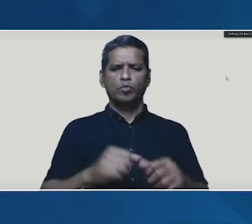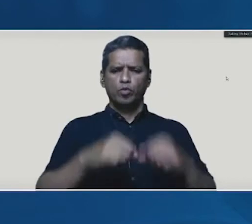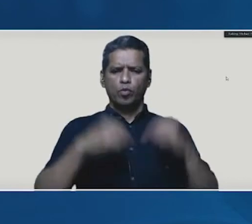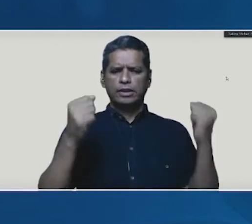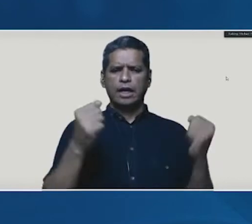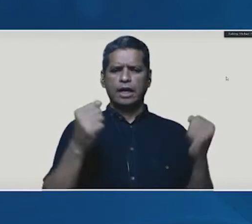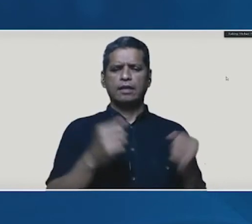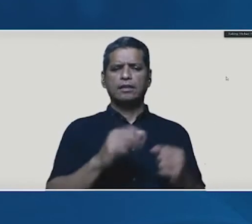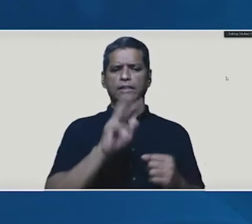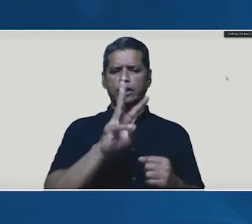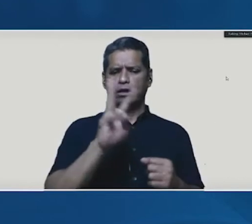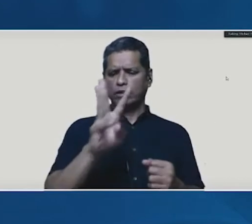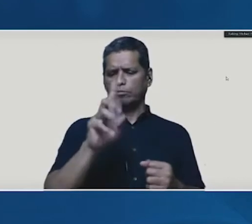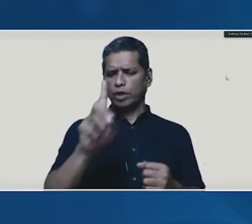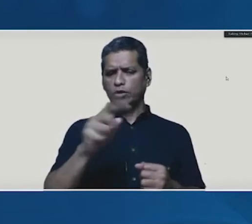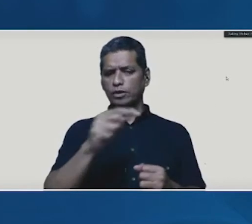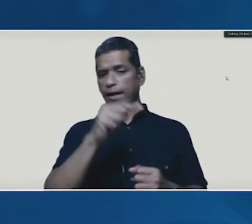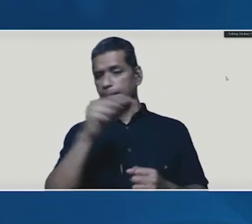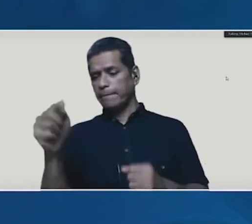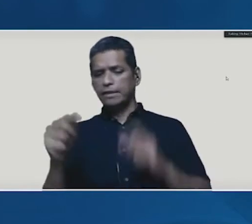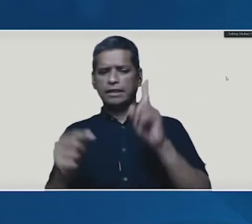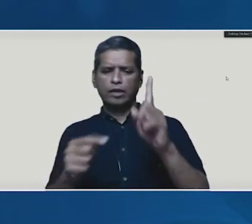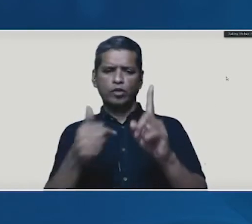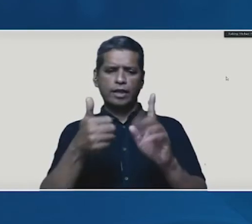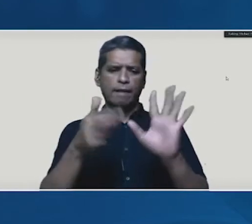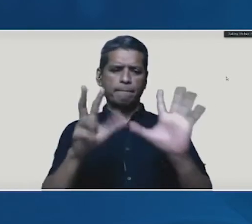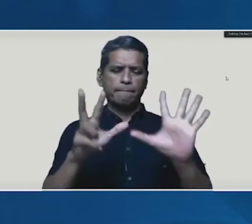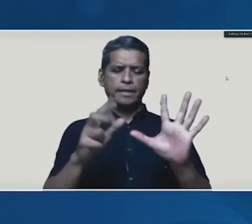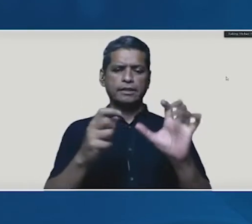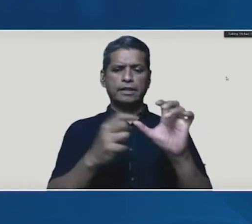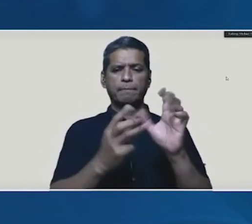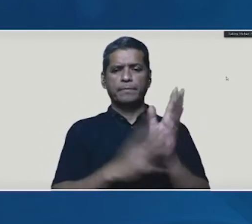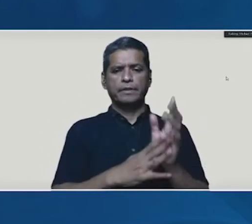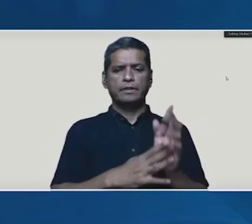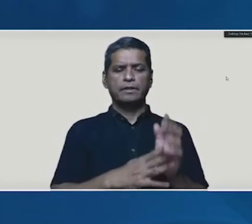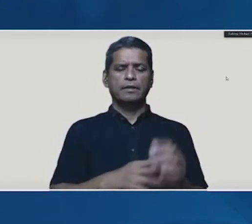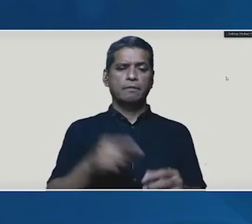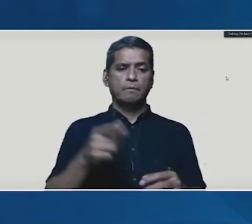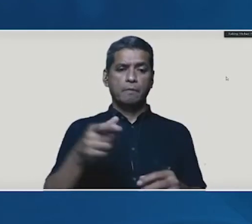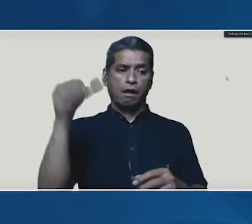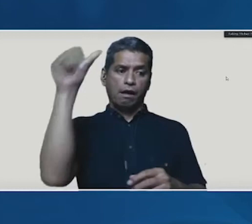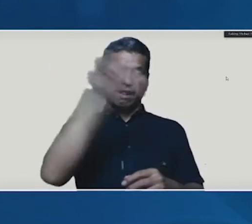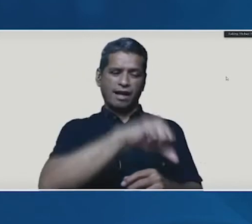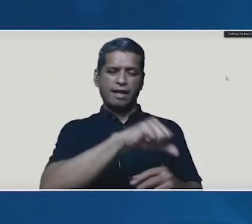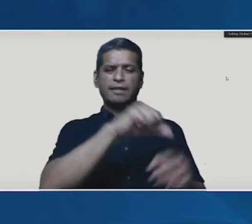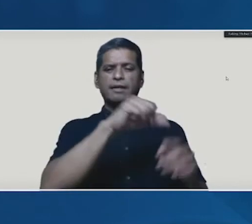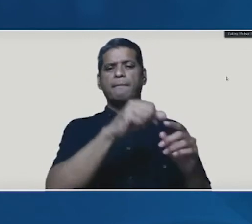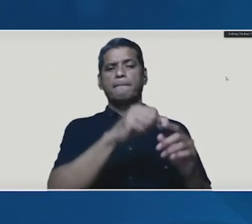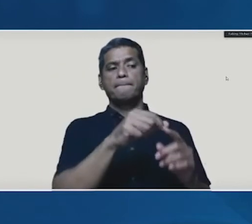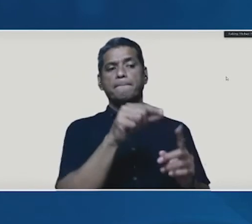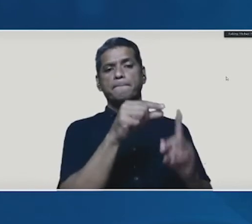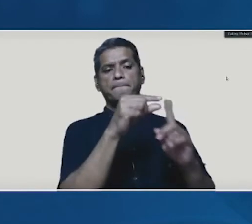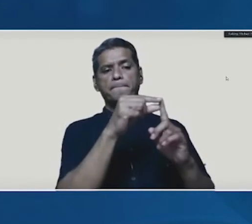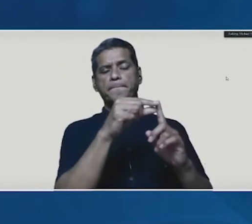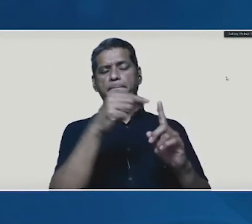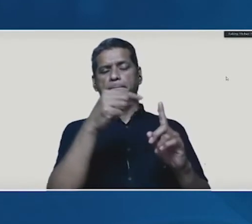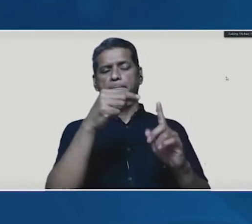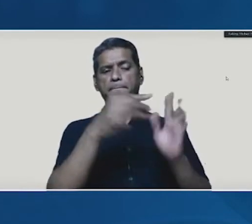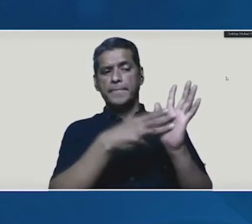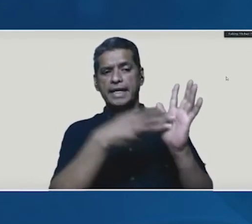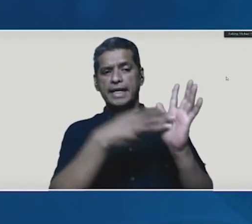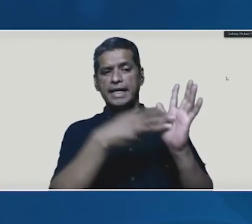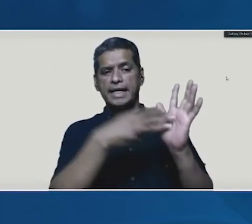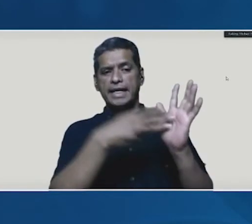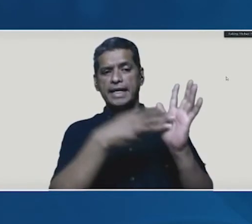331 mengalahkan akan media Persia di media Persia pun berkuasa tetapi pada